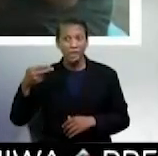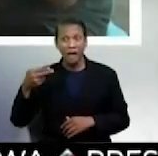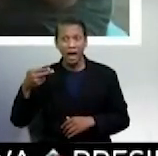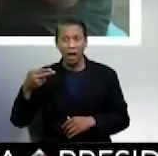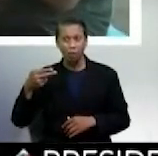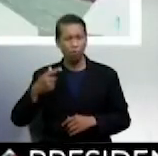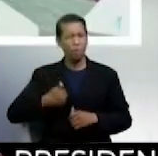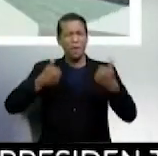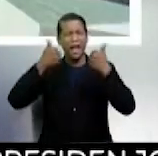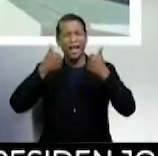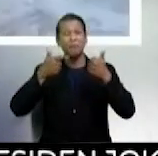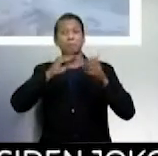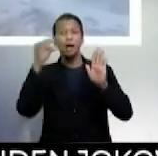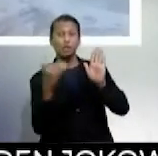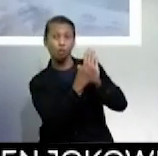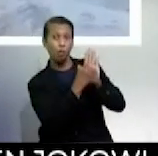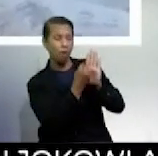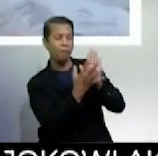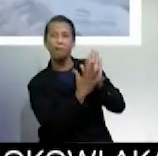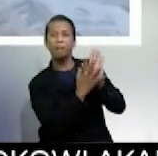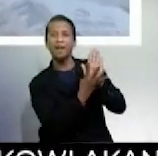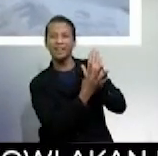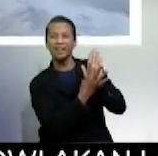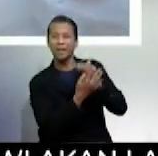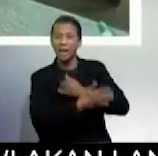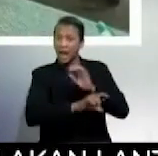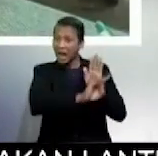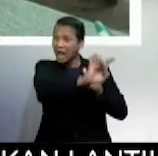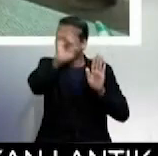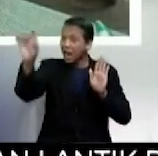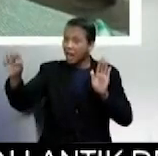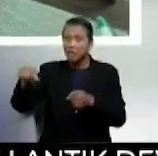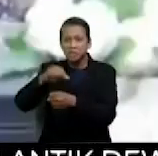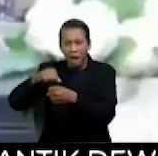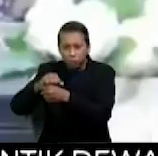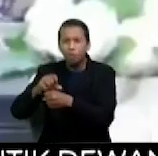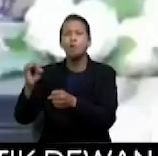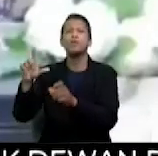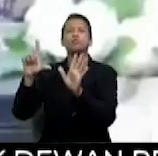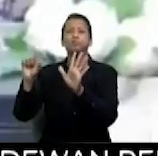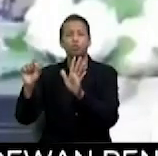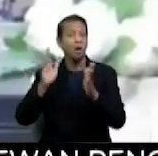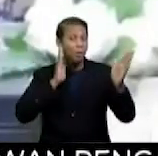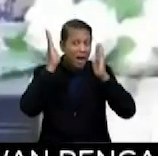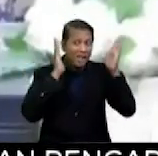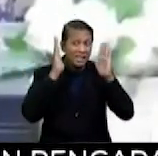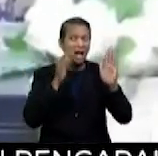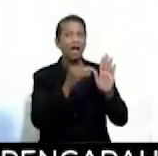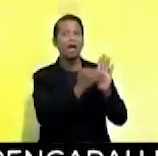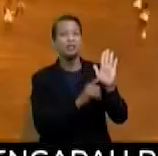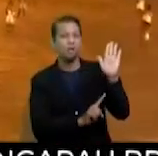dan negara ASEAN lain, misalnya Singapura di 70, Malaysia 102, dan Thailand di